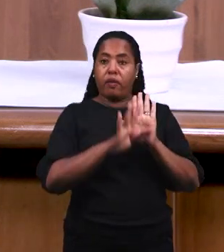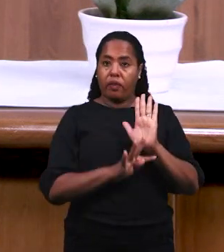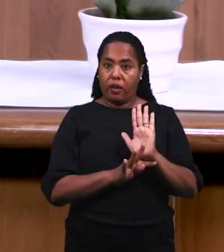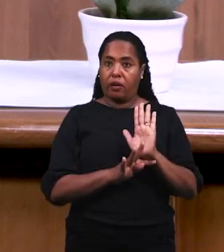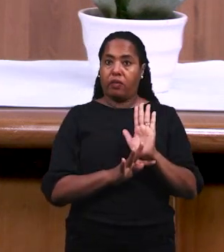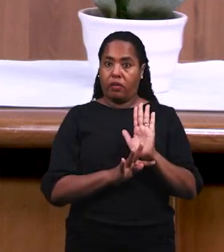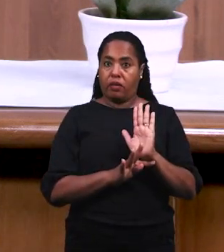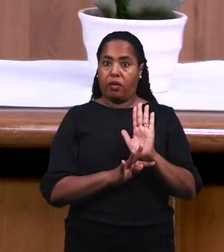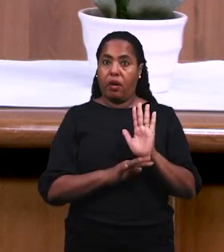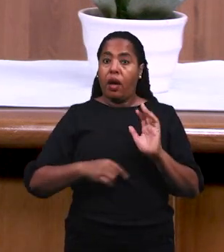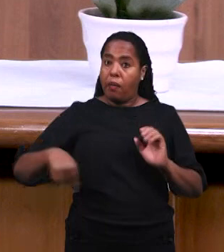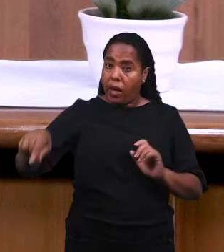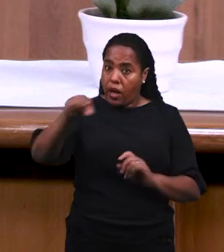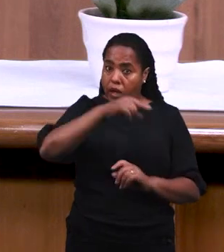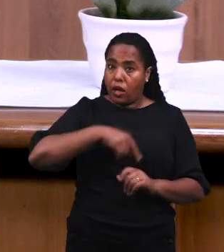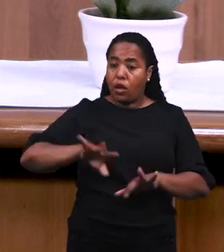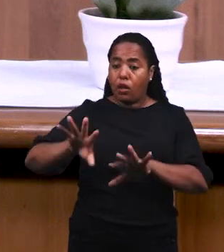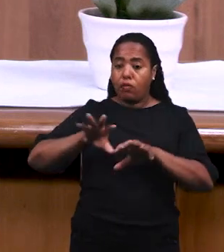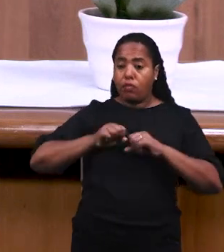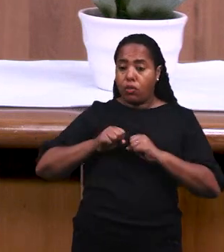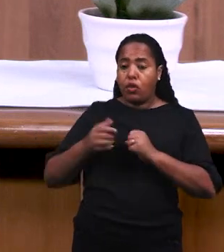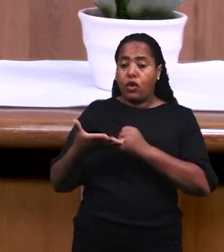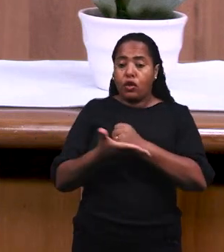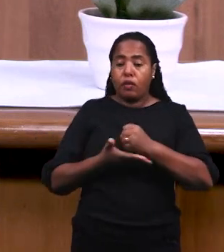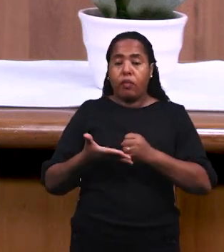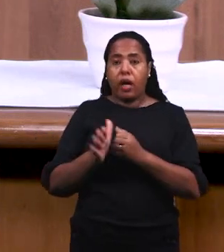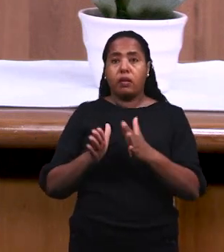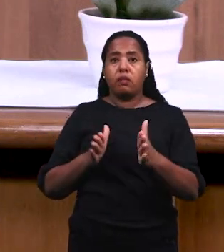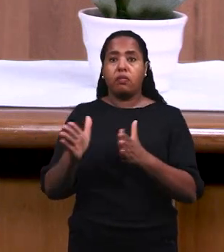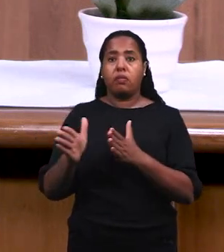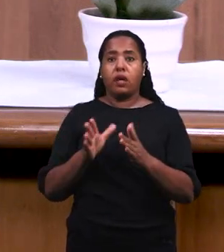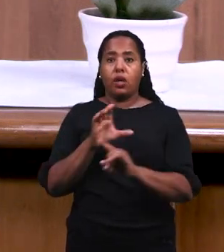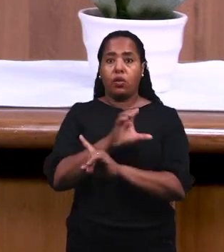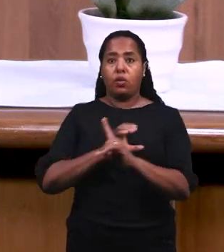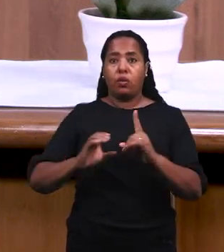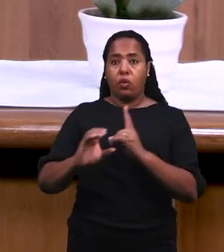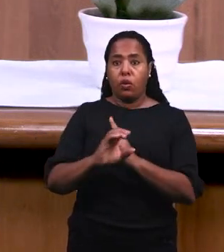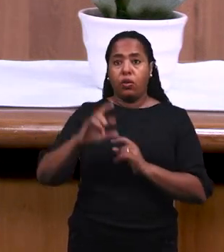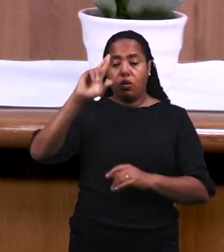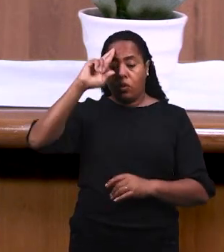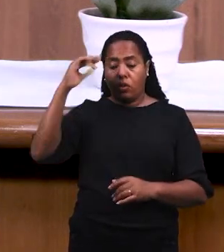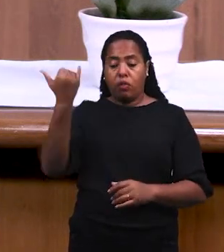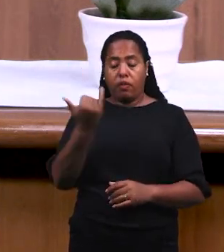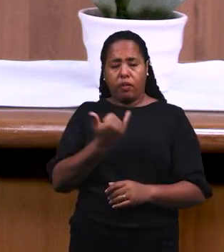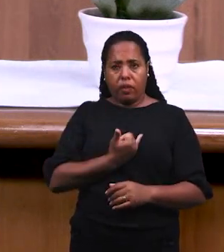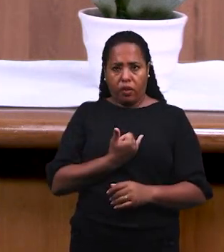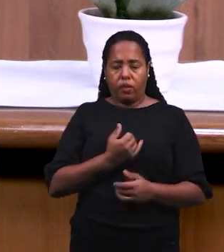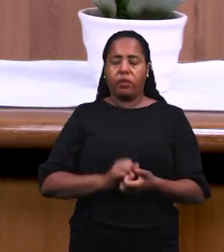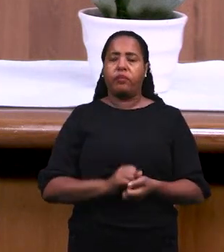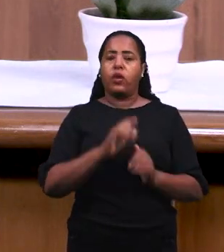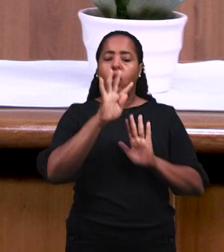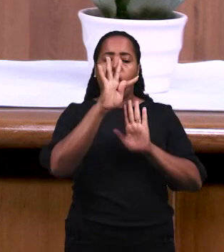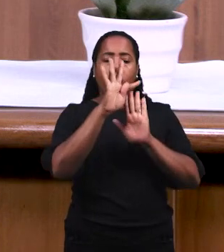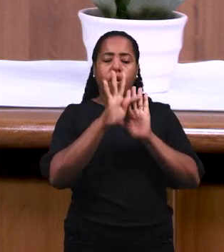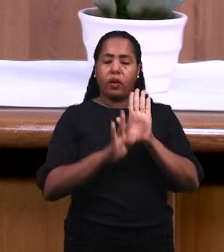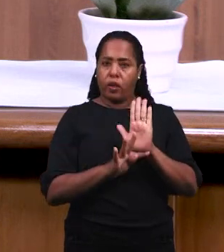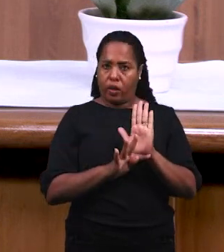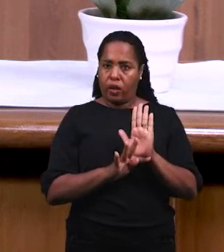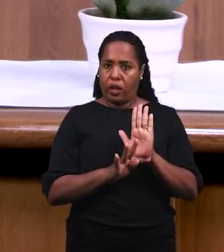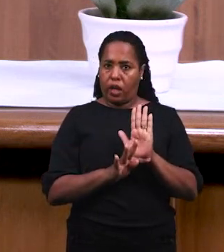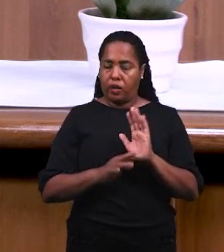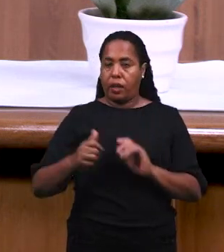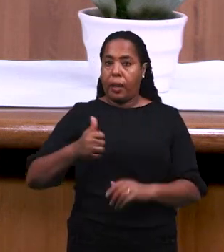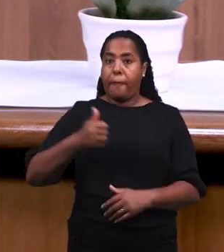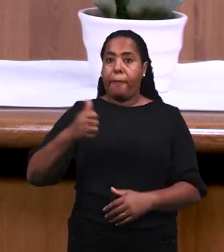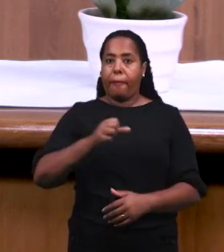Писания для основания, для всего этого богослужения. Бог будет говорить к нам.